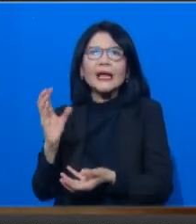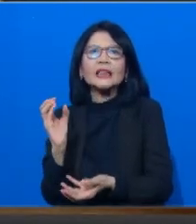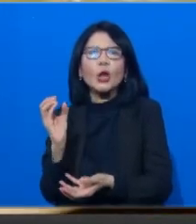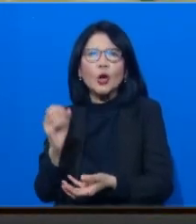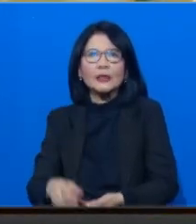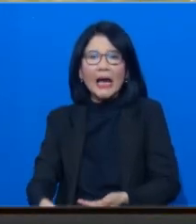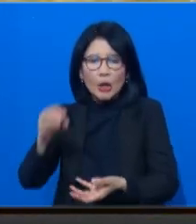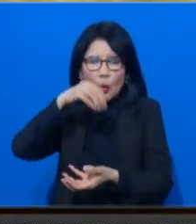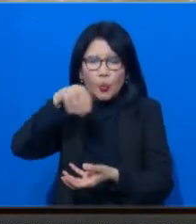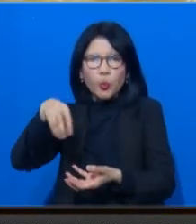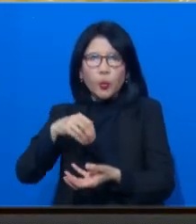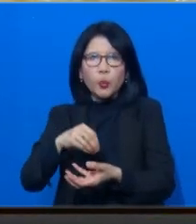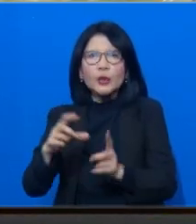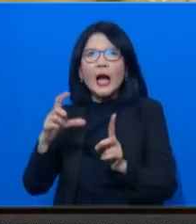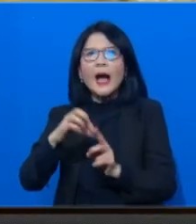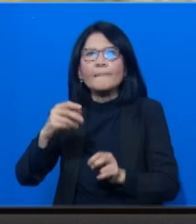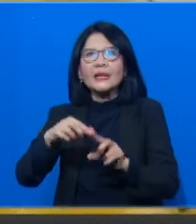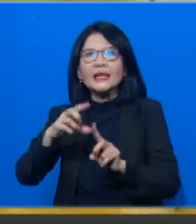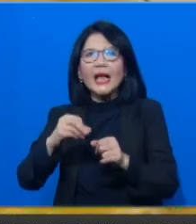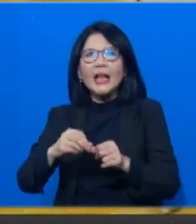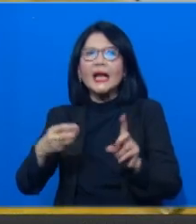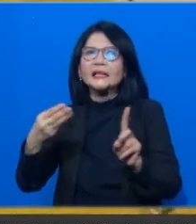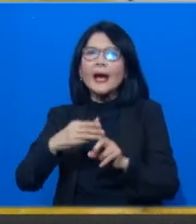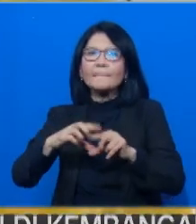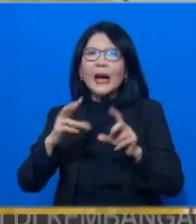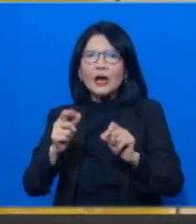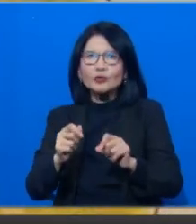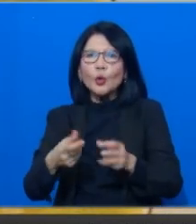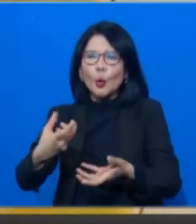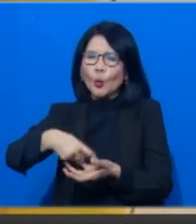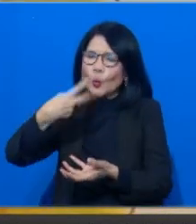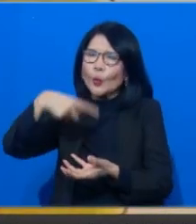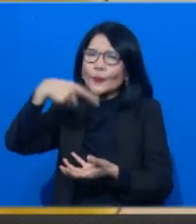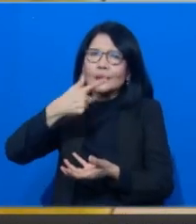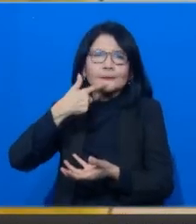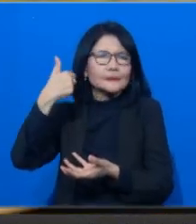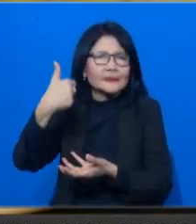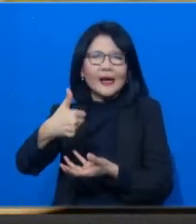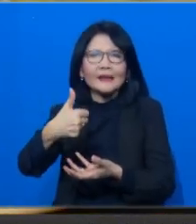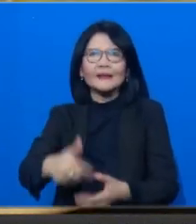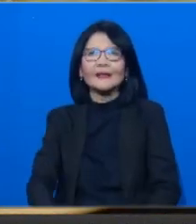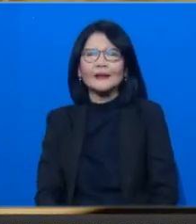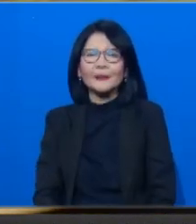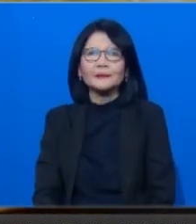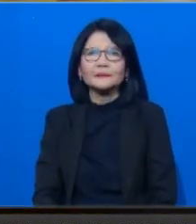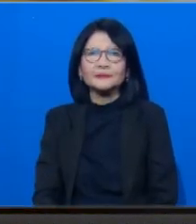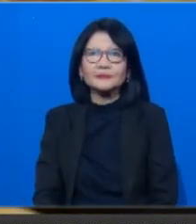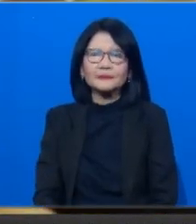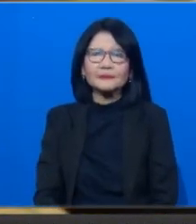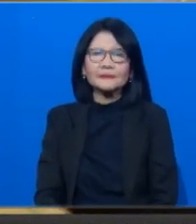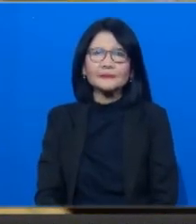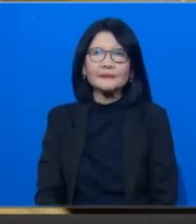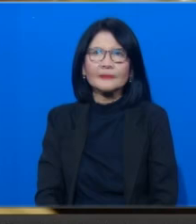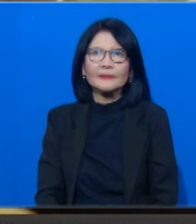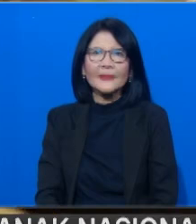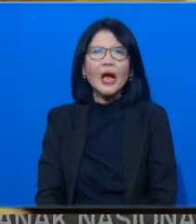topping tambahan seperti perkedel hingga paru menambah sajian mie kuah telur Betawi ini semakin lezat untuk disajikan.